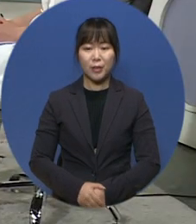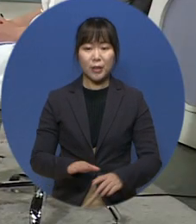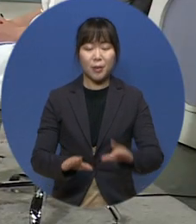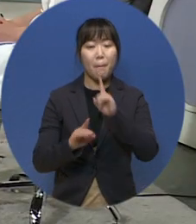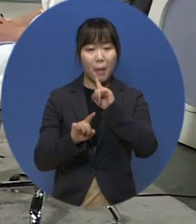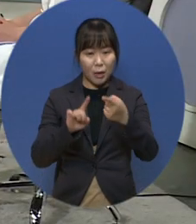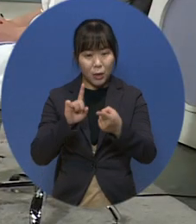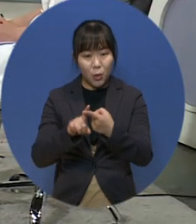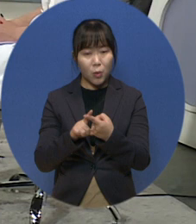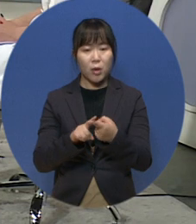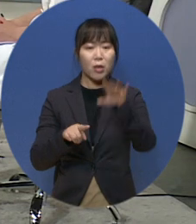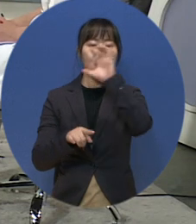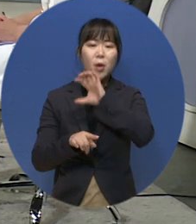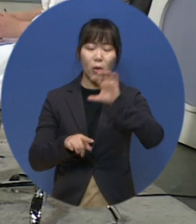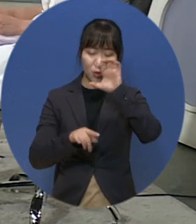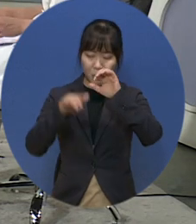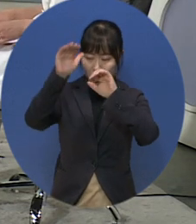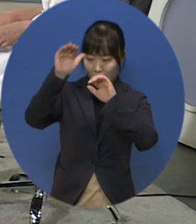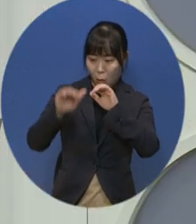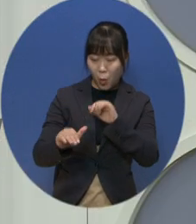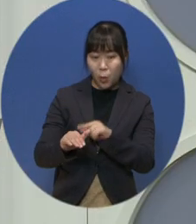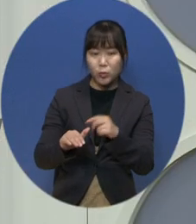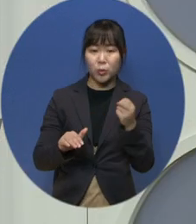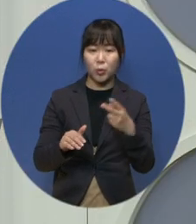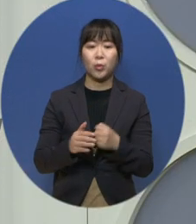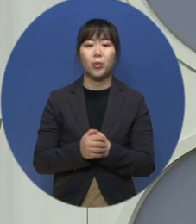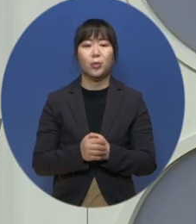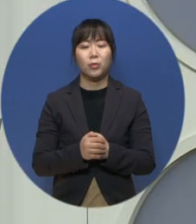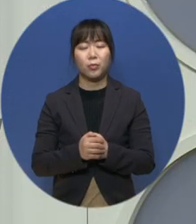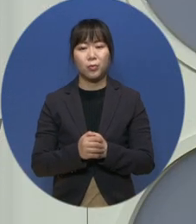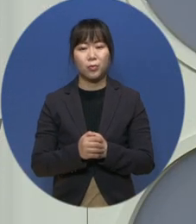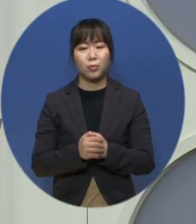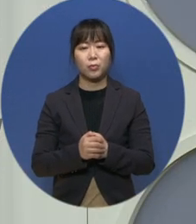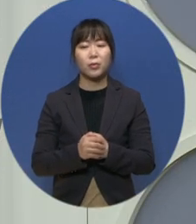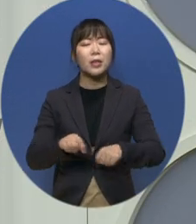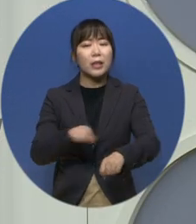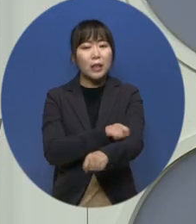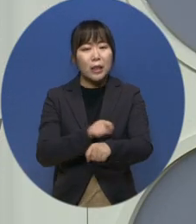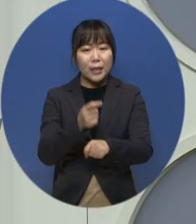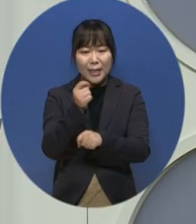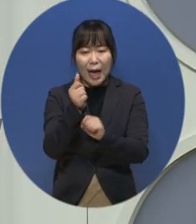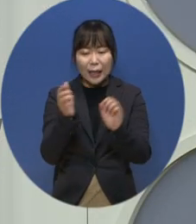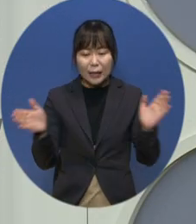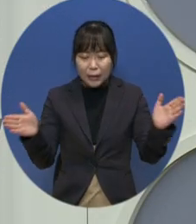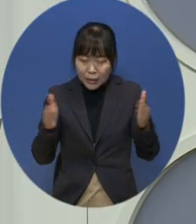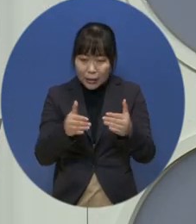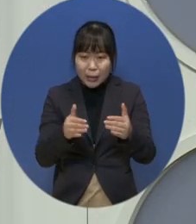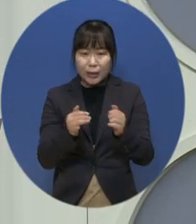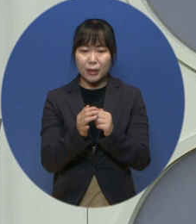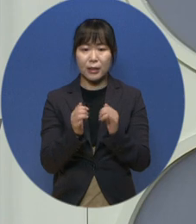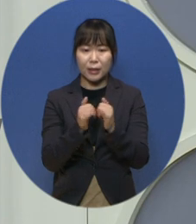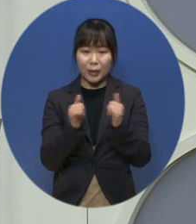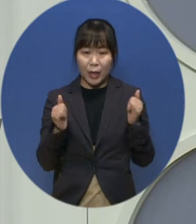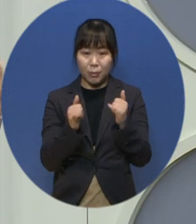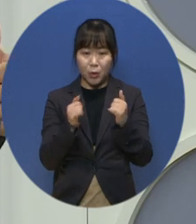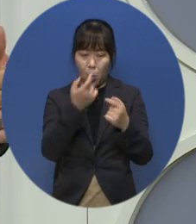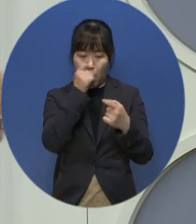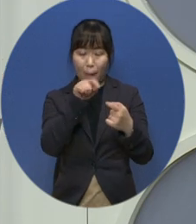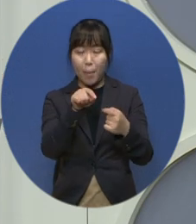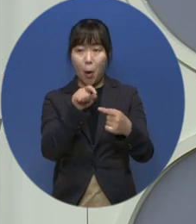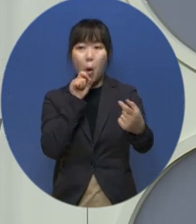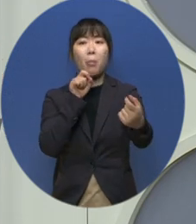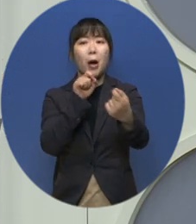것처럼 연습 과정도 그렇고 그다음에 특히 소극장인 경우에 관객이 거의